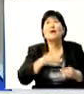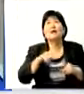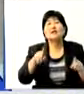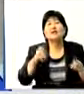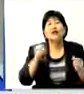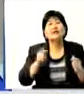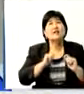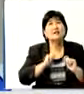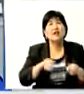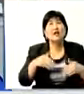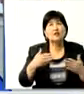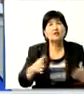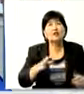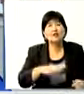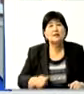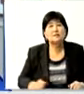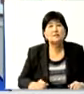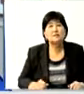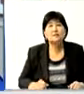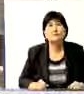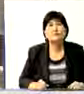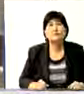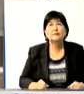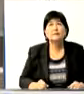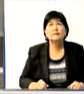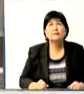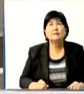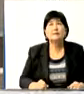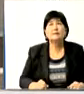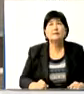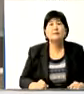ақшалай сыйақы табыс етілді. Әділжан Бердібек, Бекболат Давыденов, Төрехан Қожахметов, Қызылорда телеарнасы.